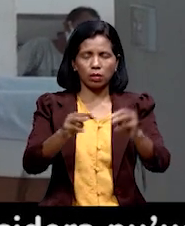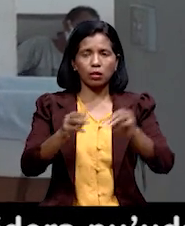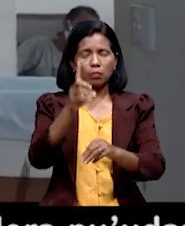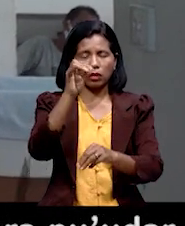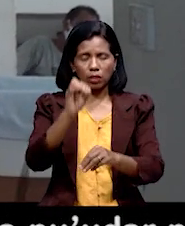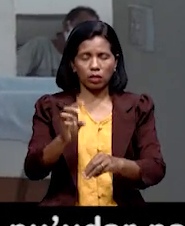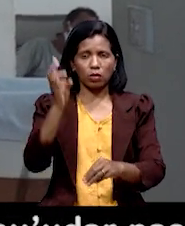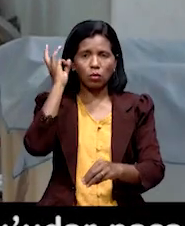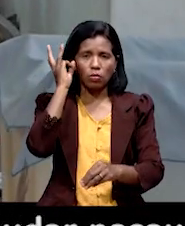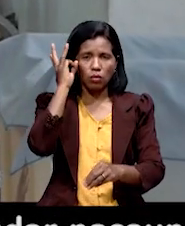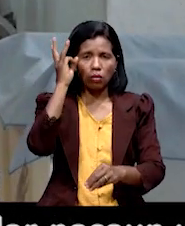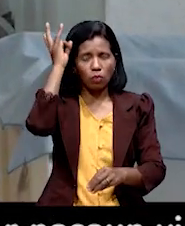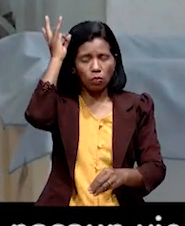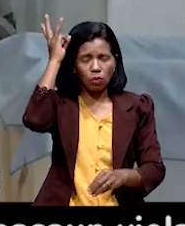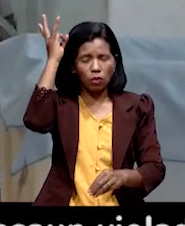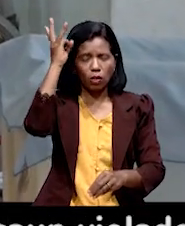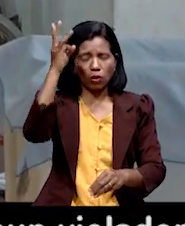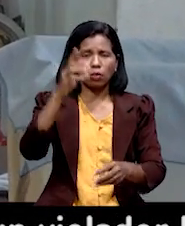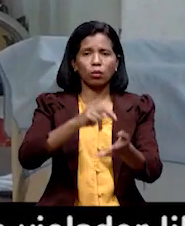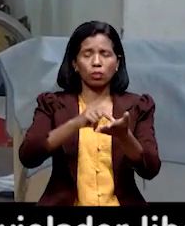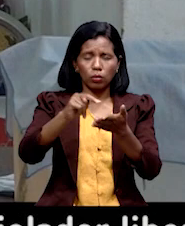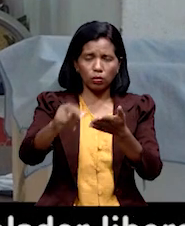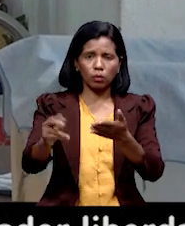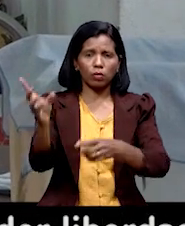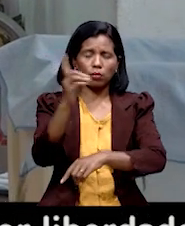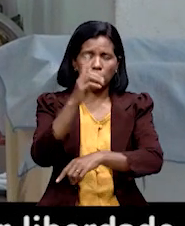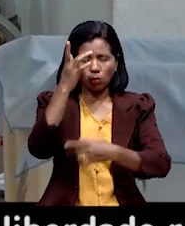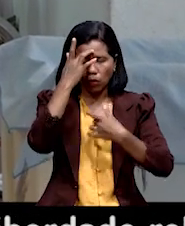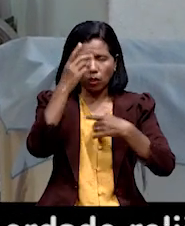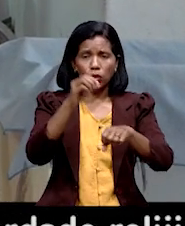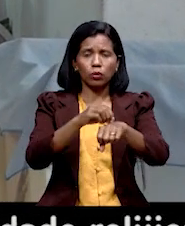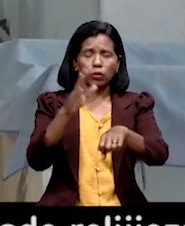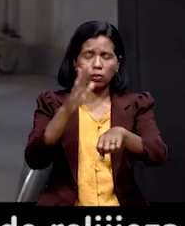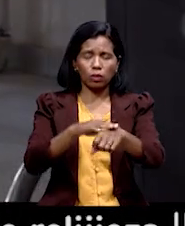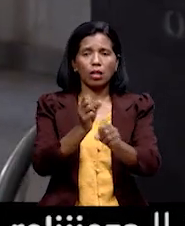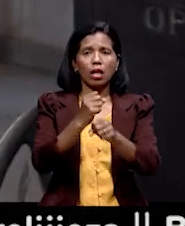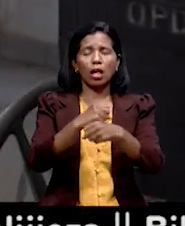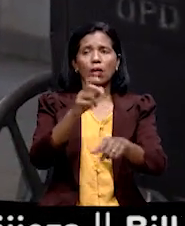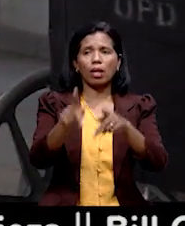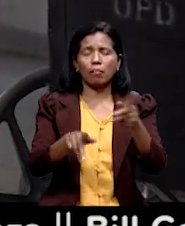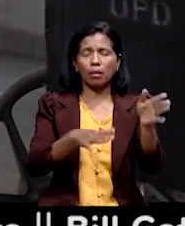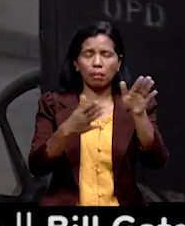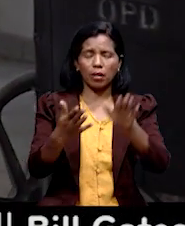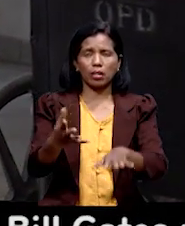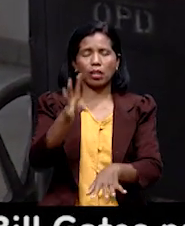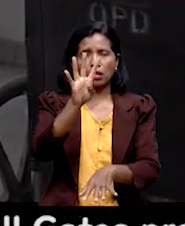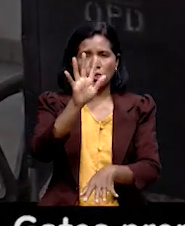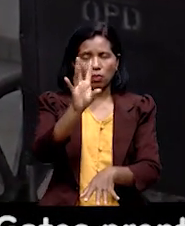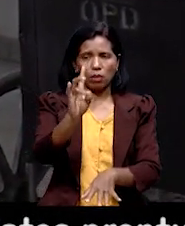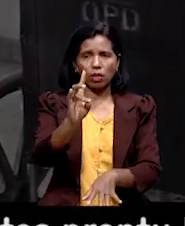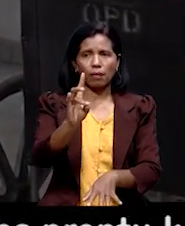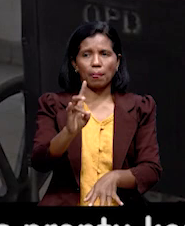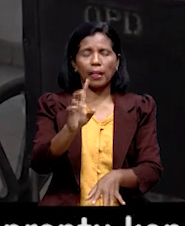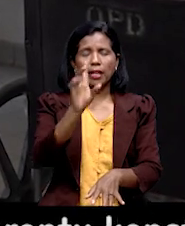número dengue nebe lorong balorong aumenta babebeik ho dihamate ona sidadang nang walu. Husi nang walu ne nang neng mate ia